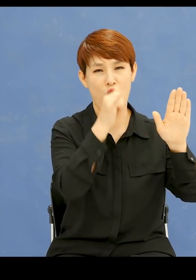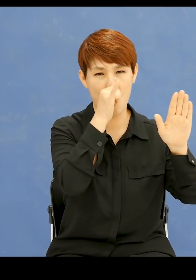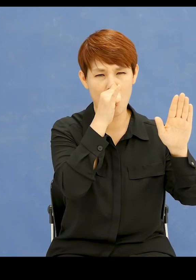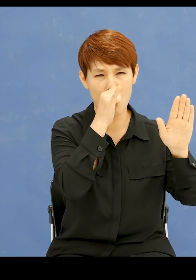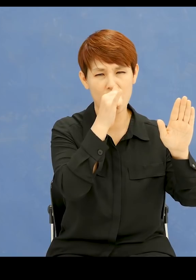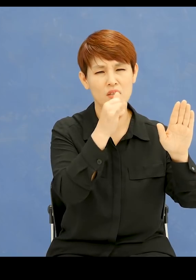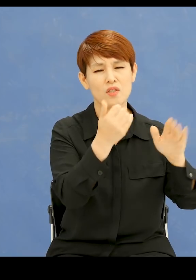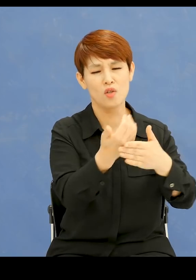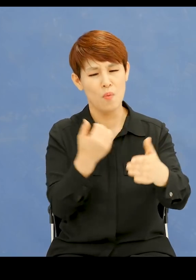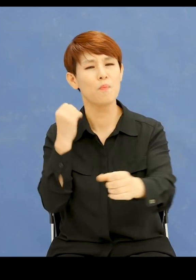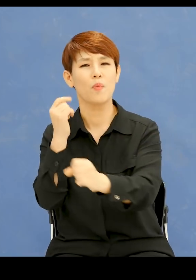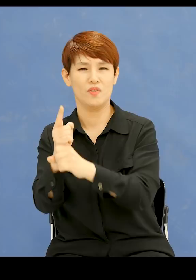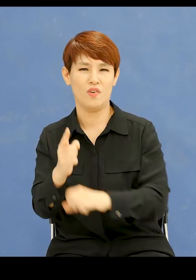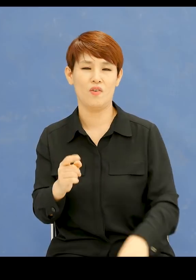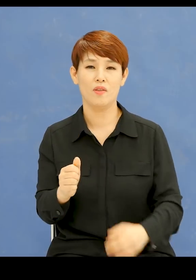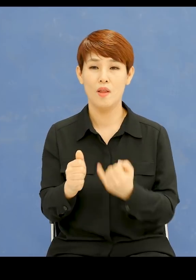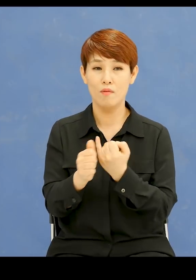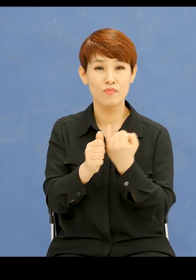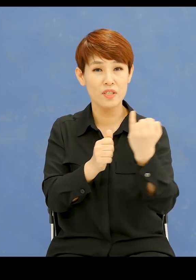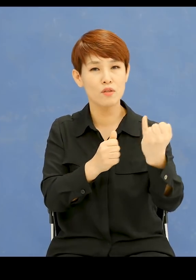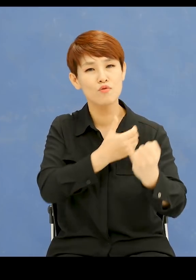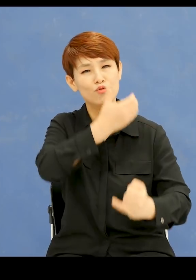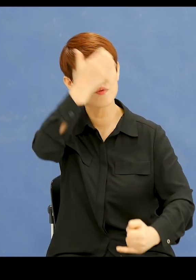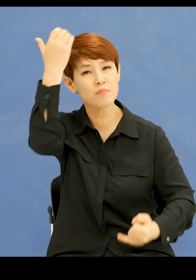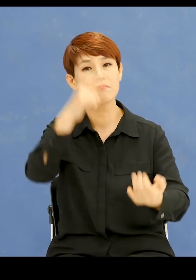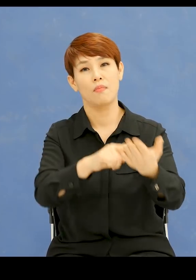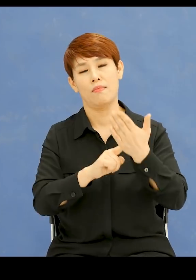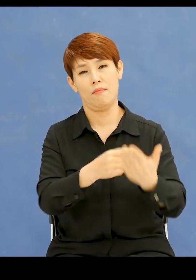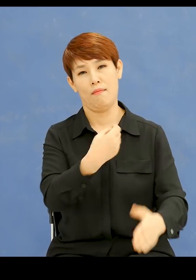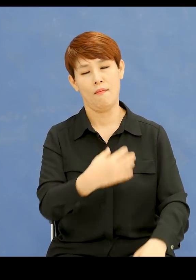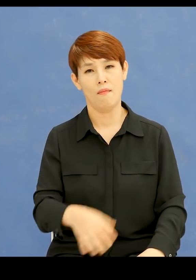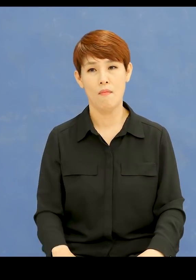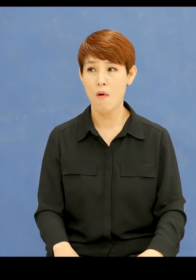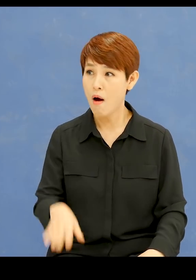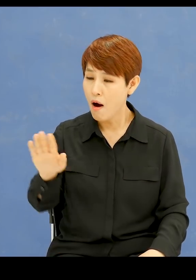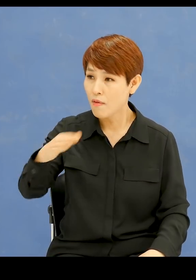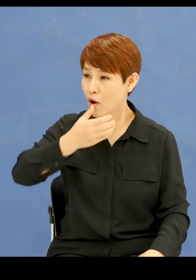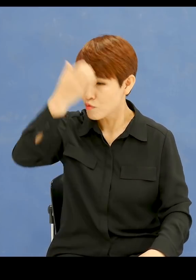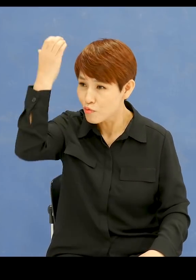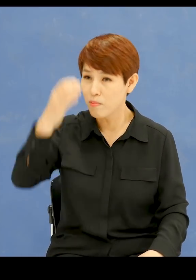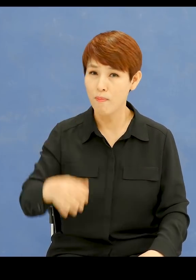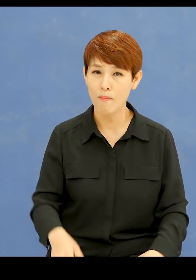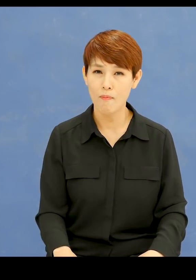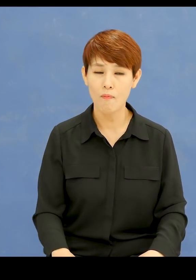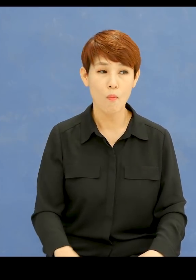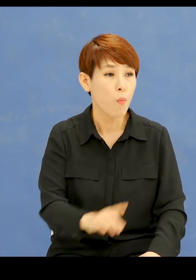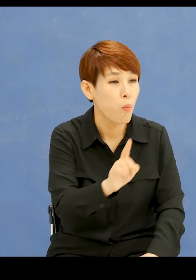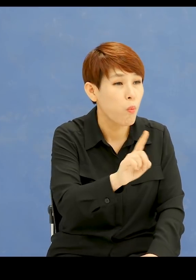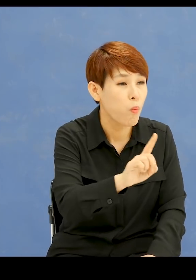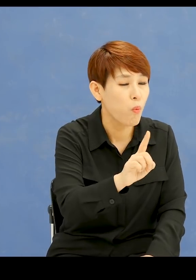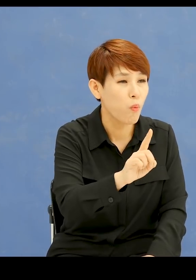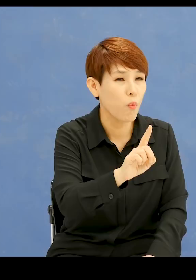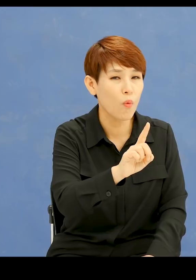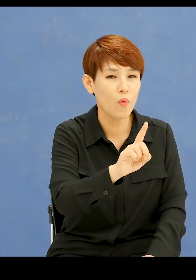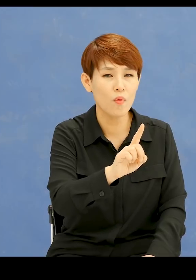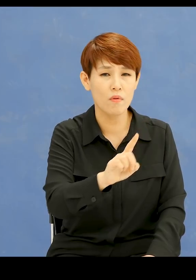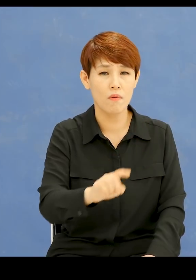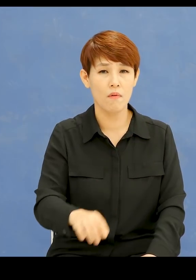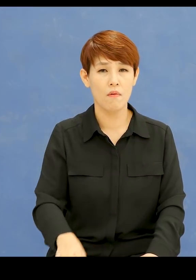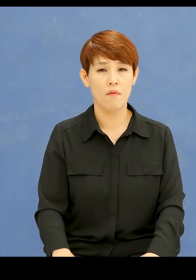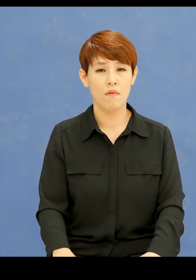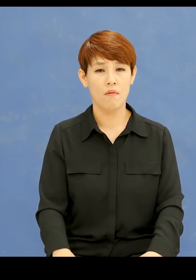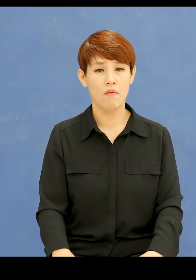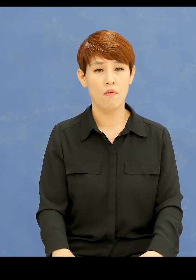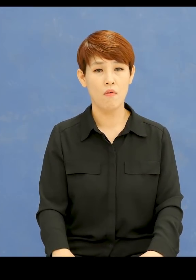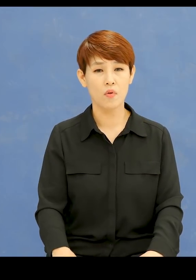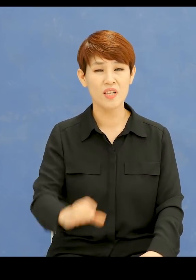전에 집사람이 그런 꿈을 꿨다고 갑자기 네. 자기야 내가 꿈을 하나 꿨는데 예. 무슨 꿈이야? 갑자기